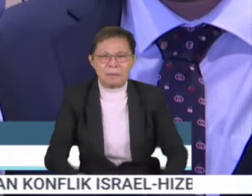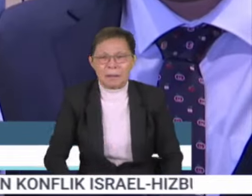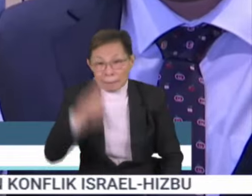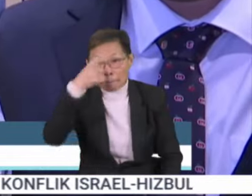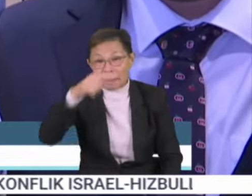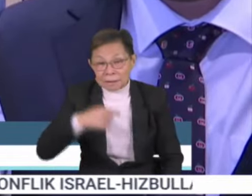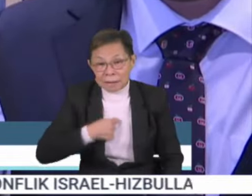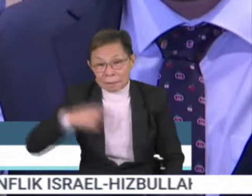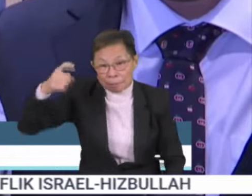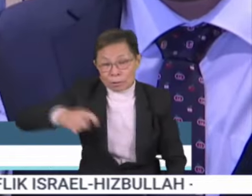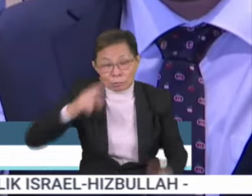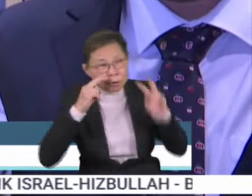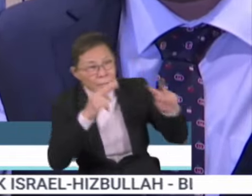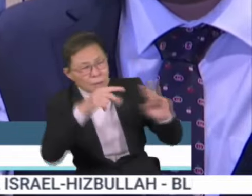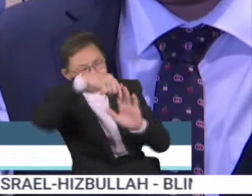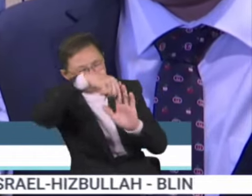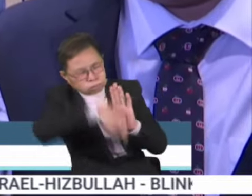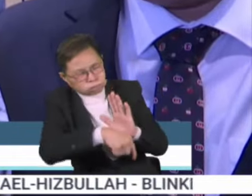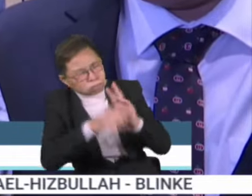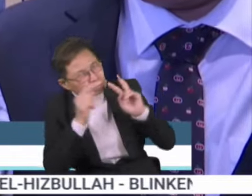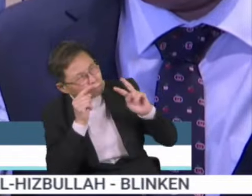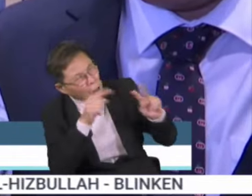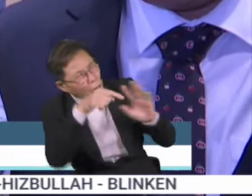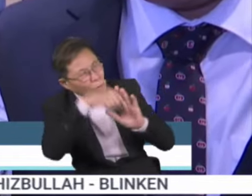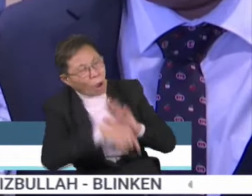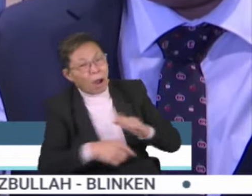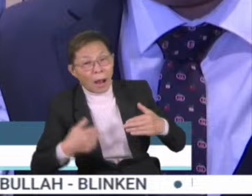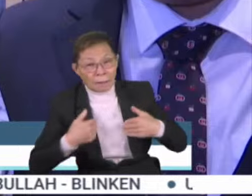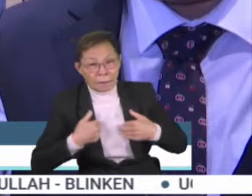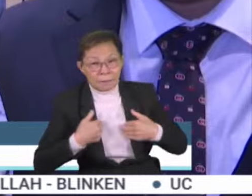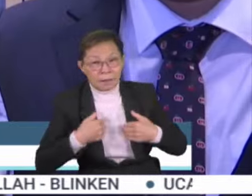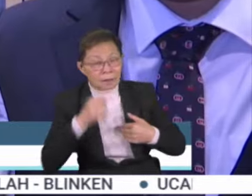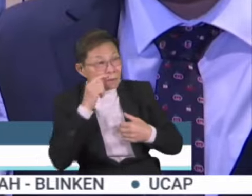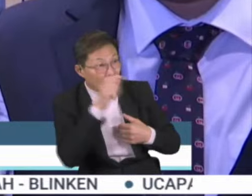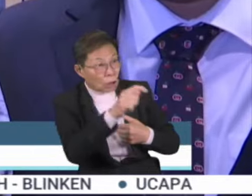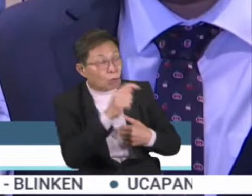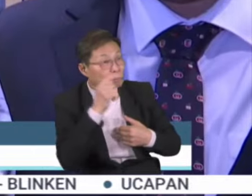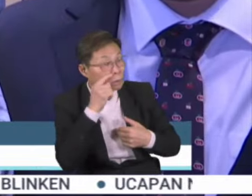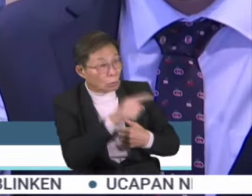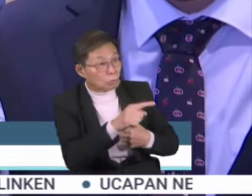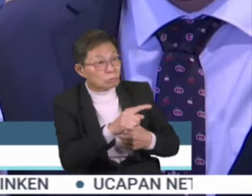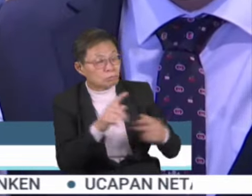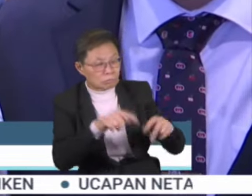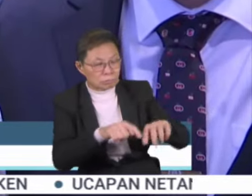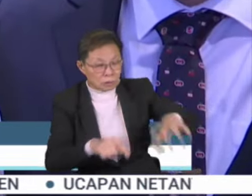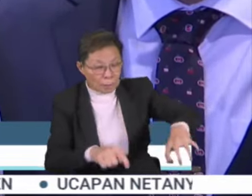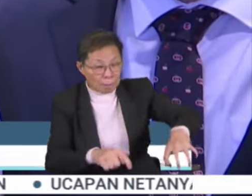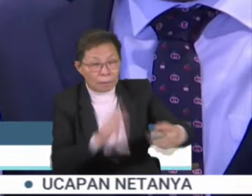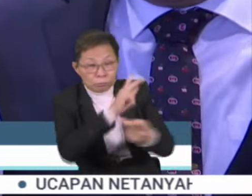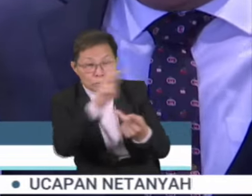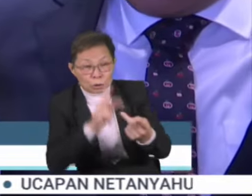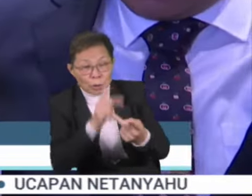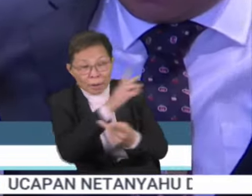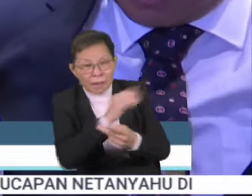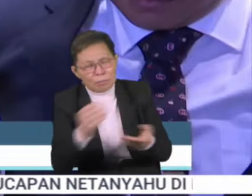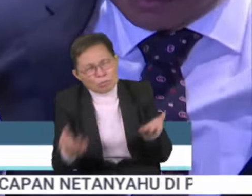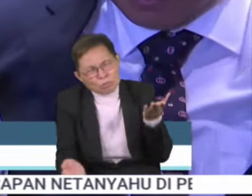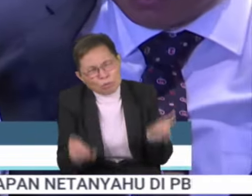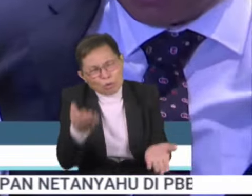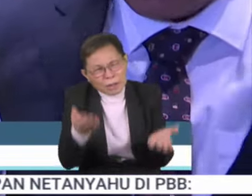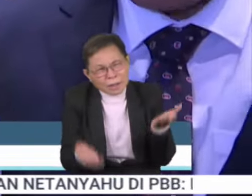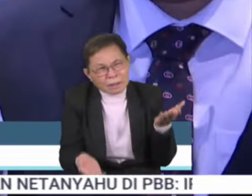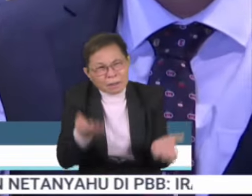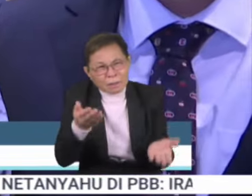bagi saya perlu dilihat lebih mendalam lah. Dia adalah tengok tempat yang lebih sesuai dan sebagainya. Mungkin